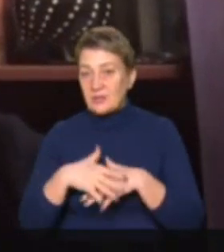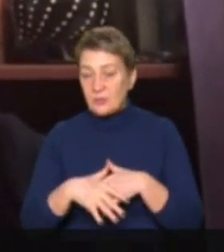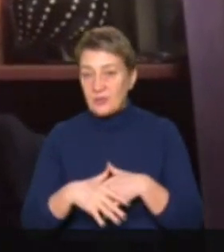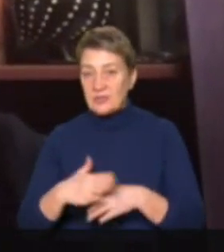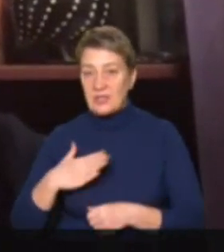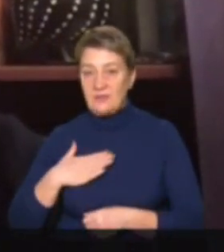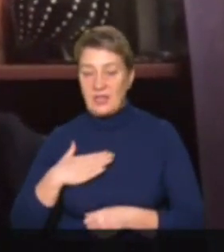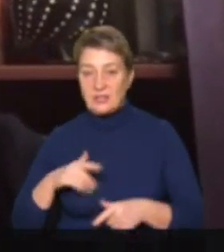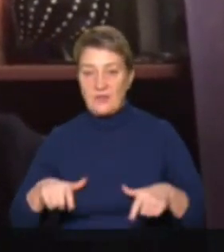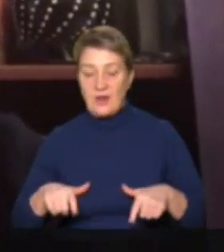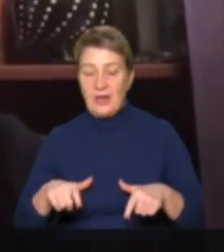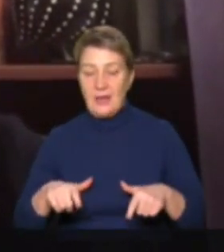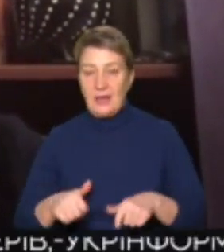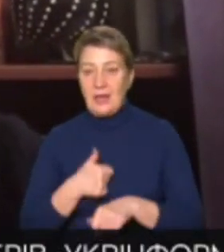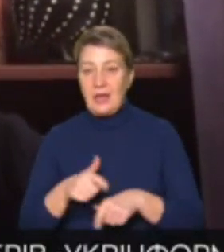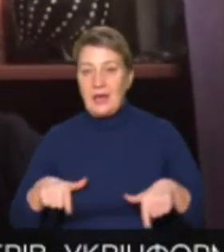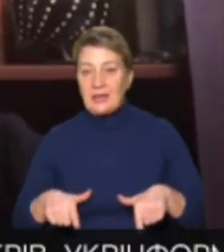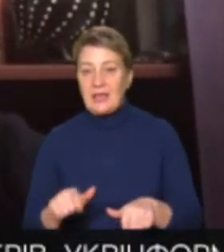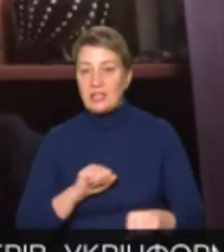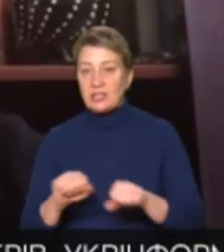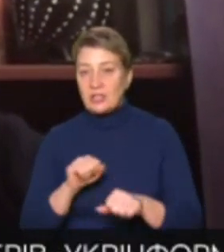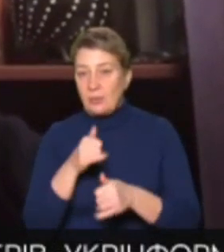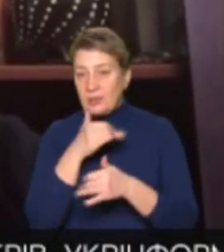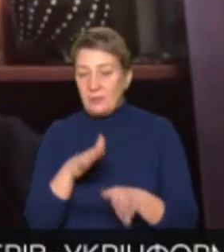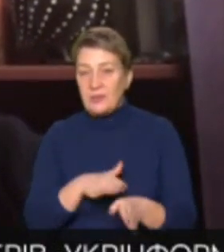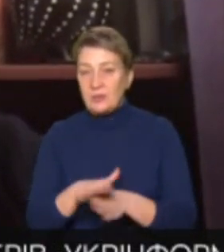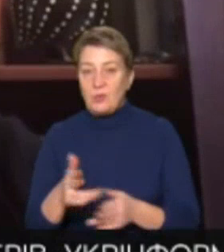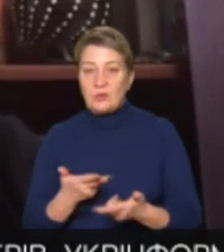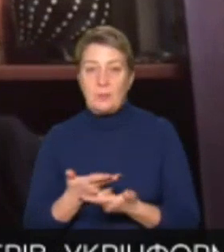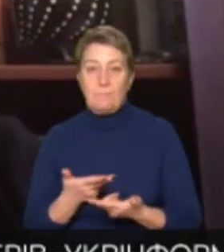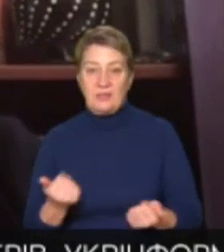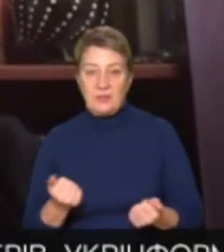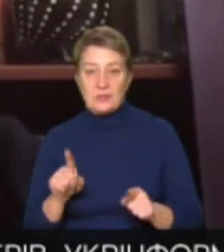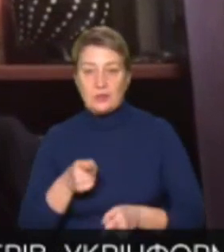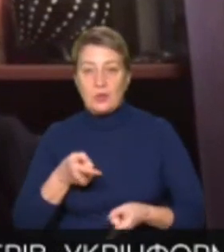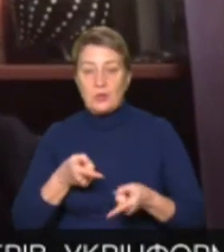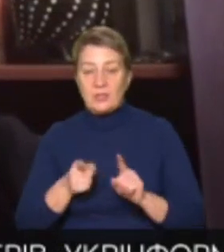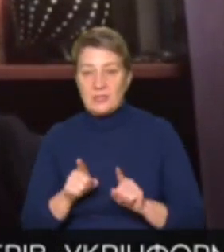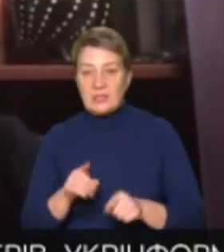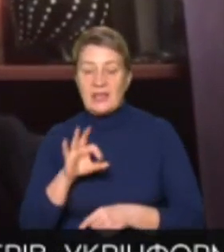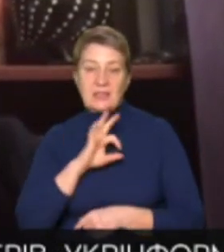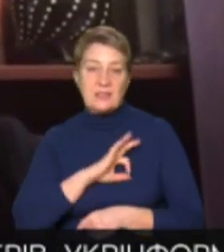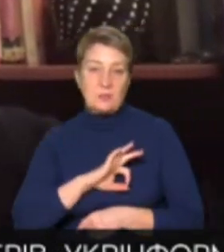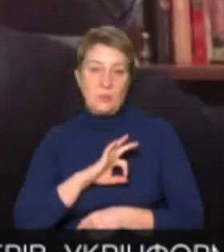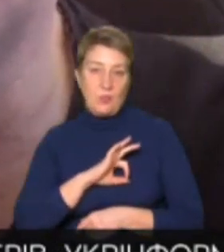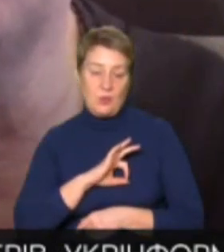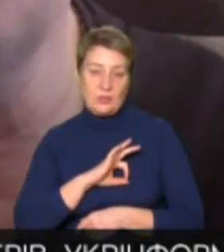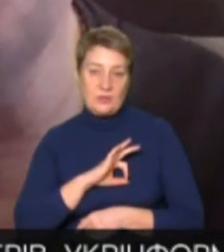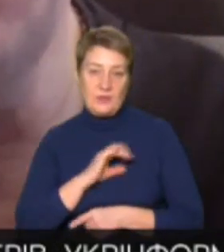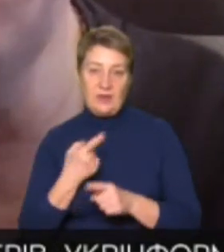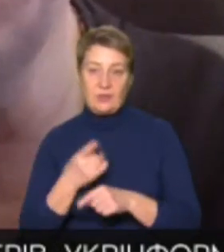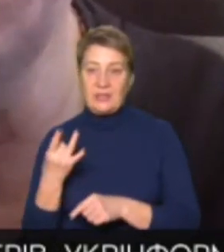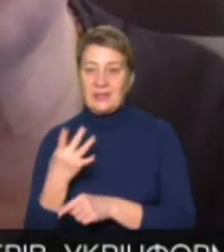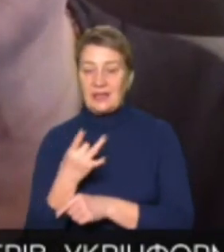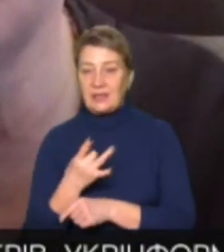не може не бути на сьогоднішній день повного підтвердження того, що дійсно застосовували саме такі ракети. До речі,